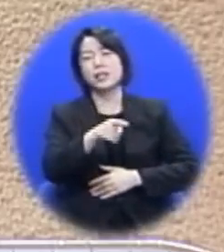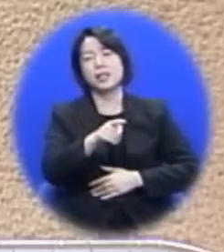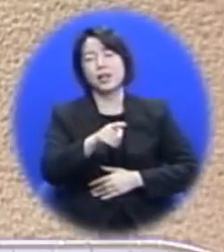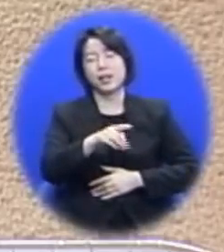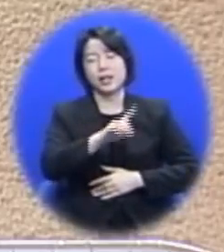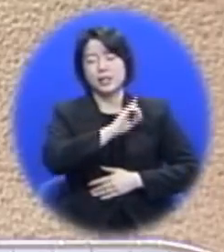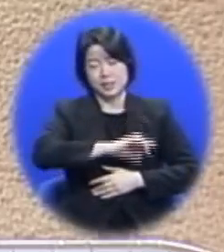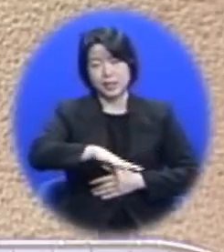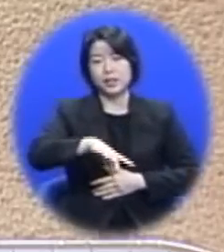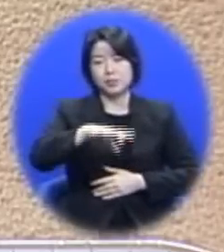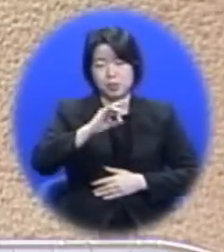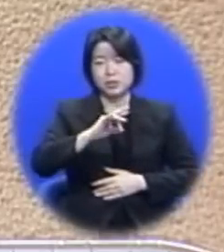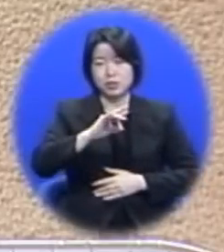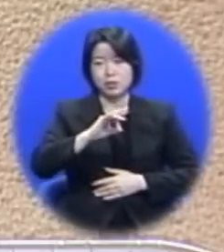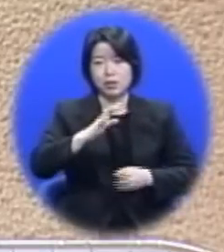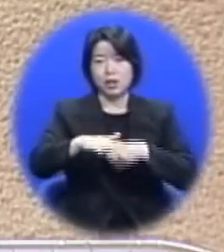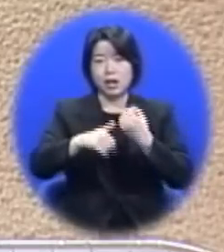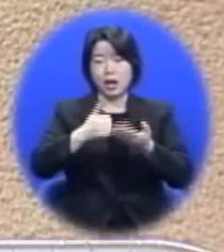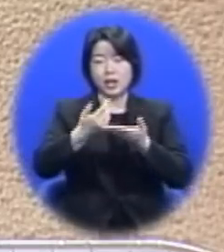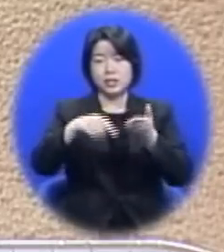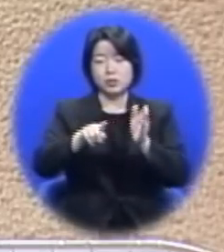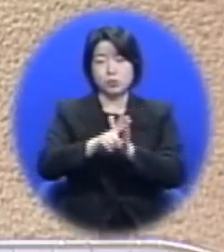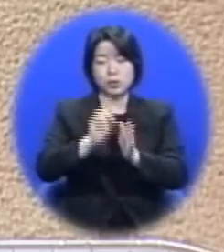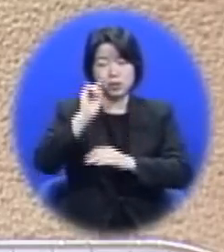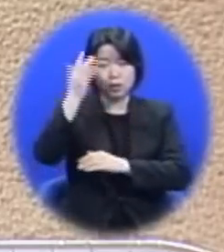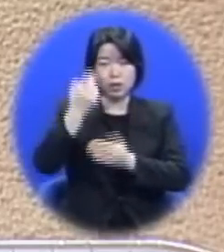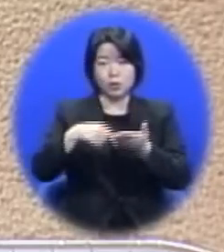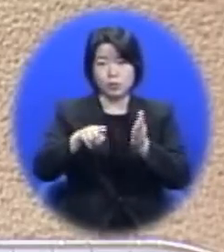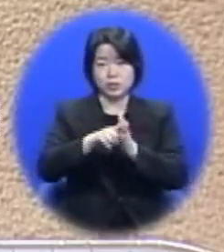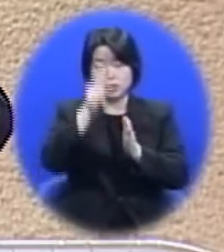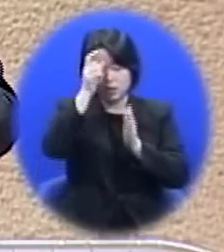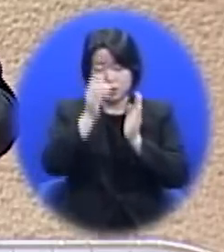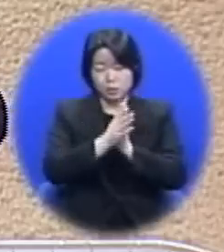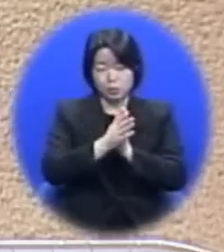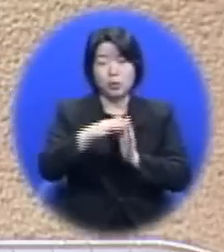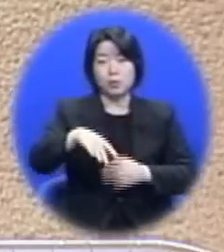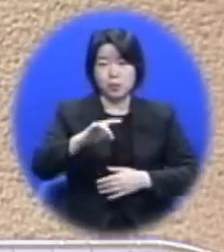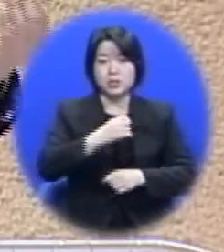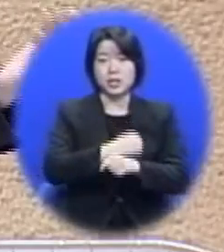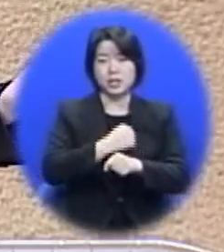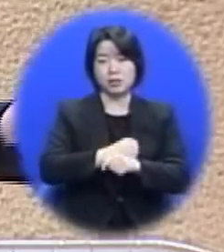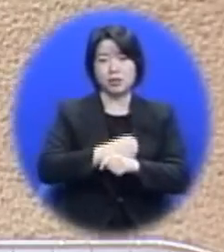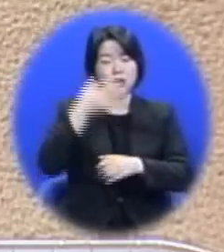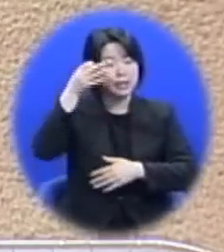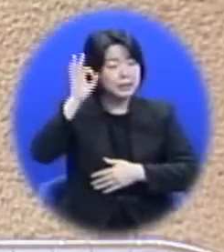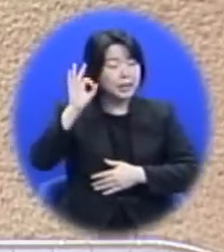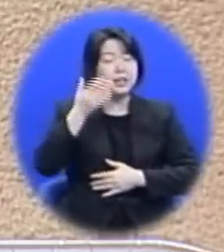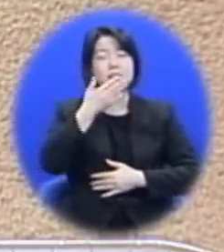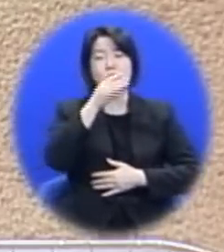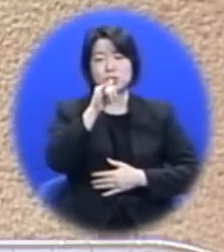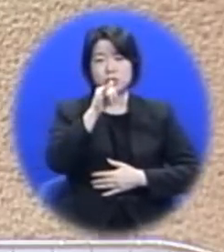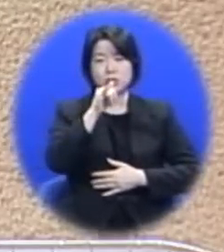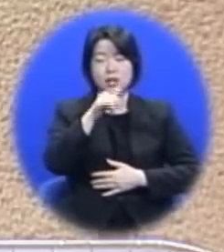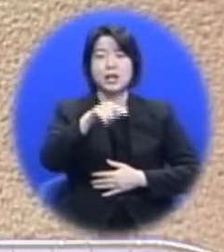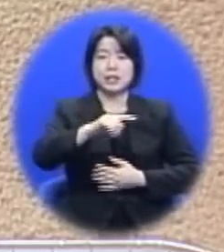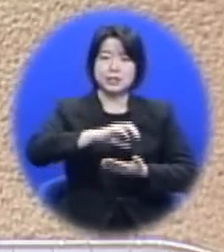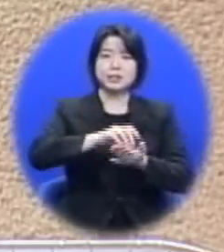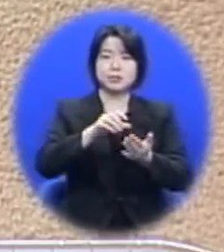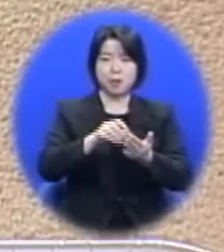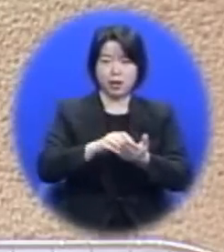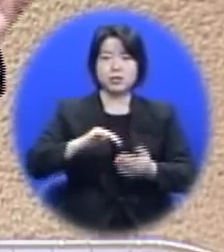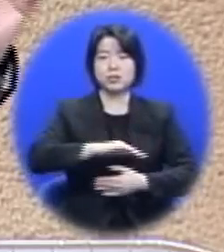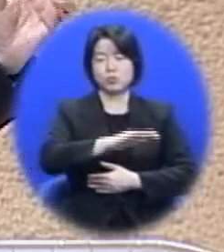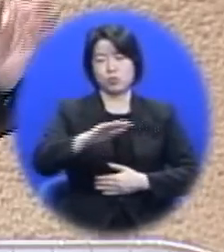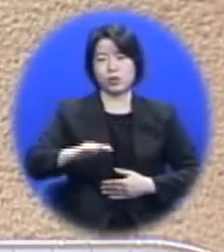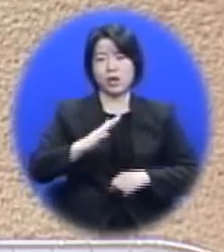이렇게 깨달아지시는 분들도 있으실 거예요. 그만큼 우리는 실제로 하나님에 대해서 잘 모르는 것입니다.